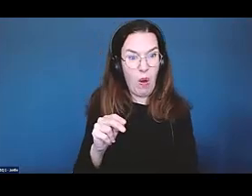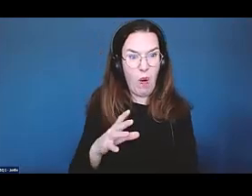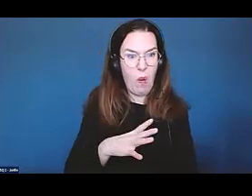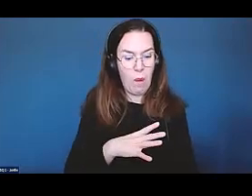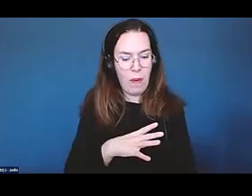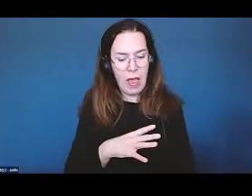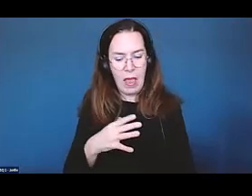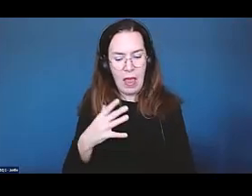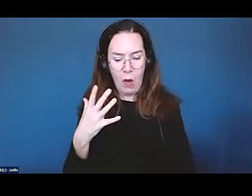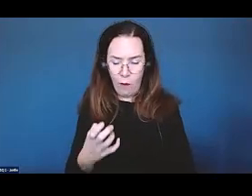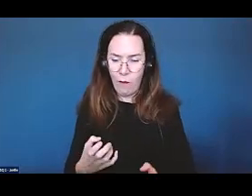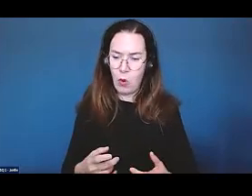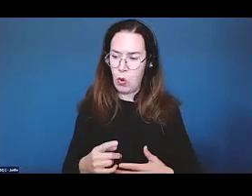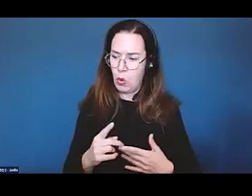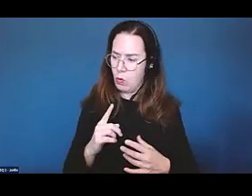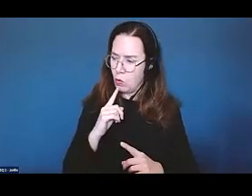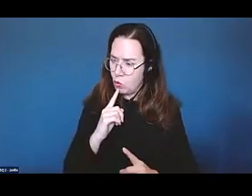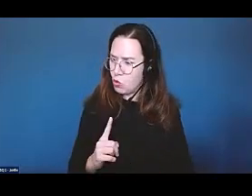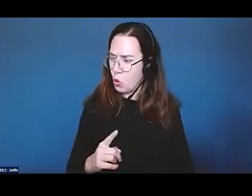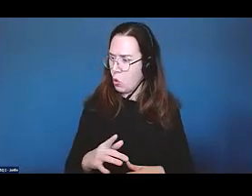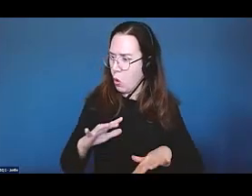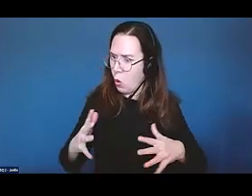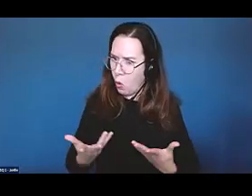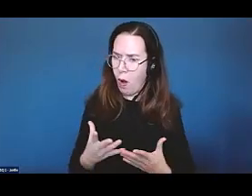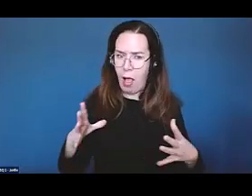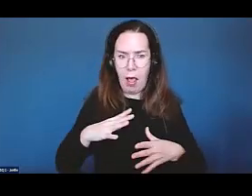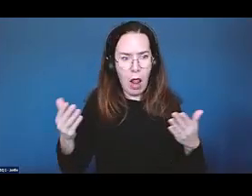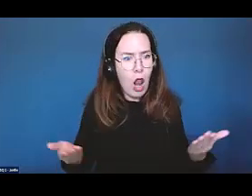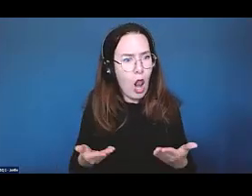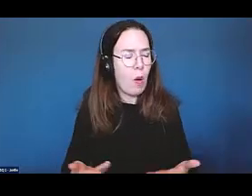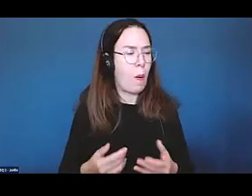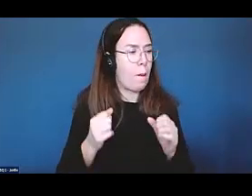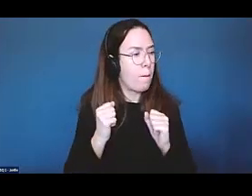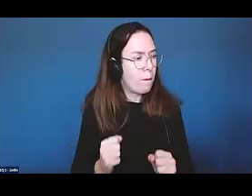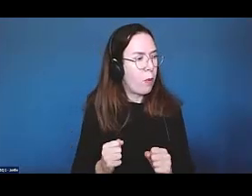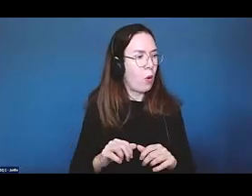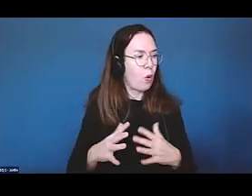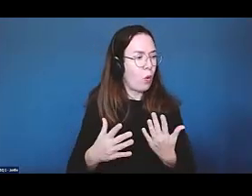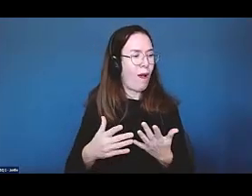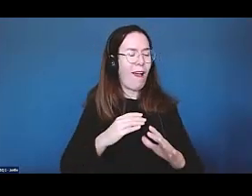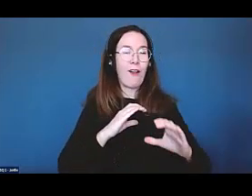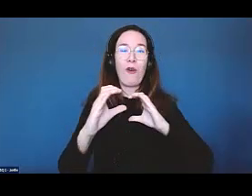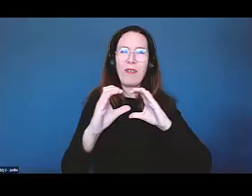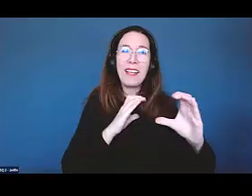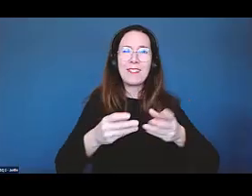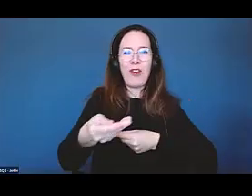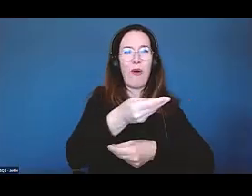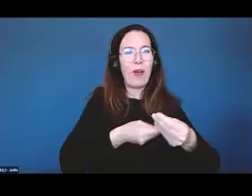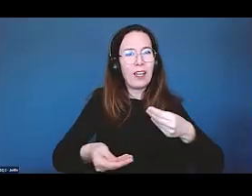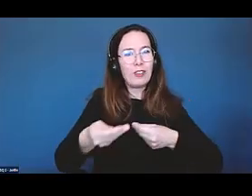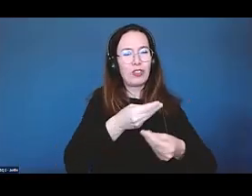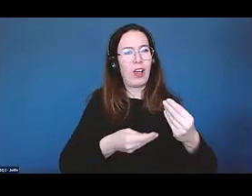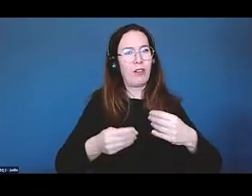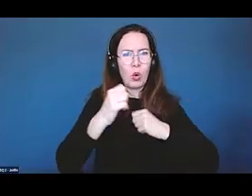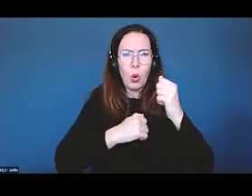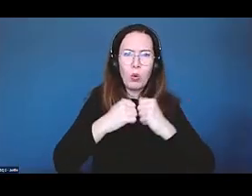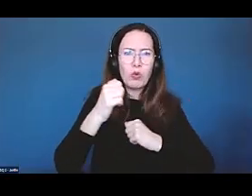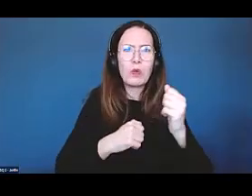peut tout simplement rester là et on peut alors avoir des conversations